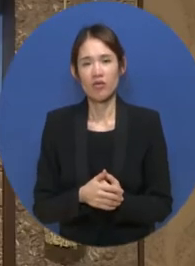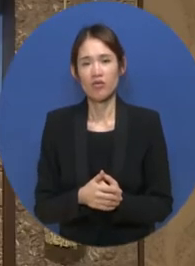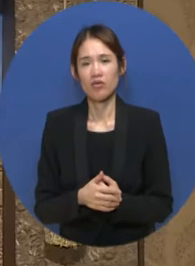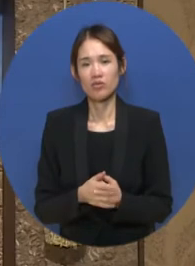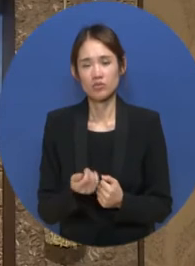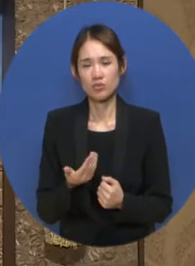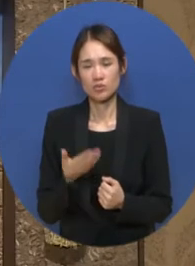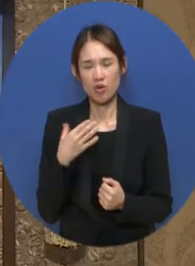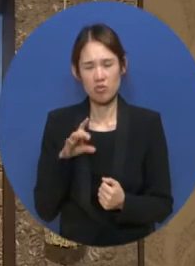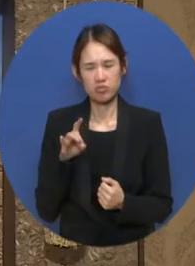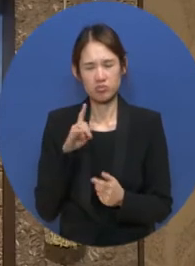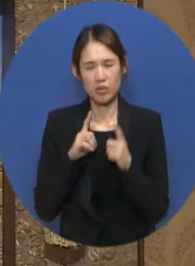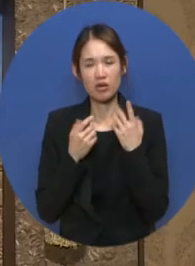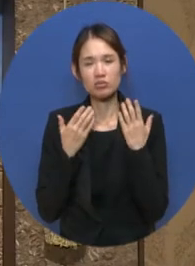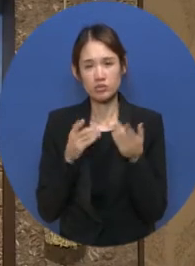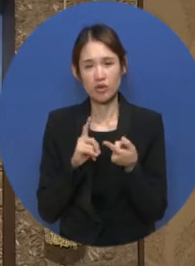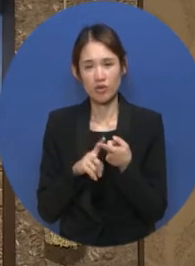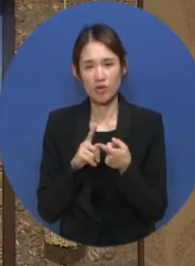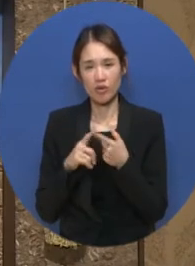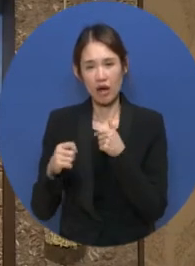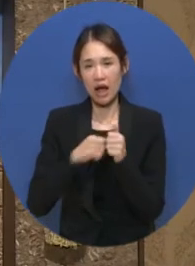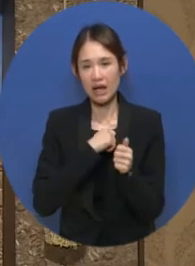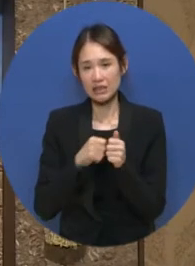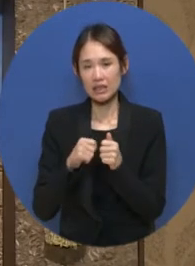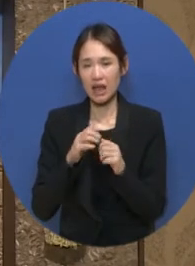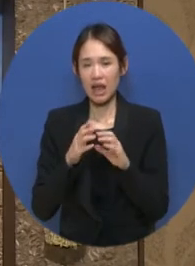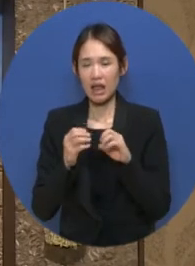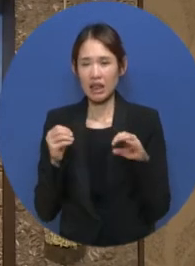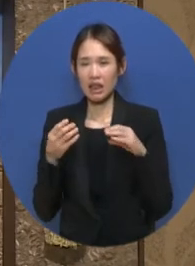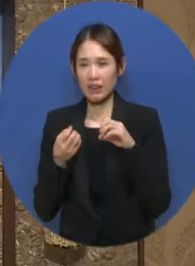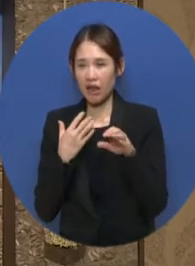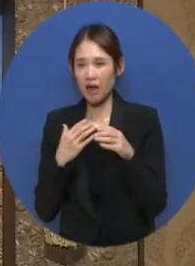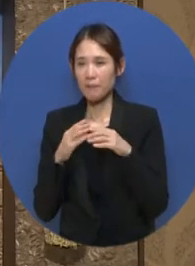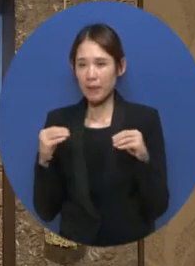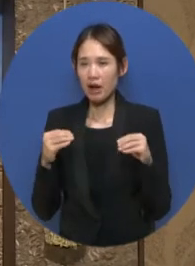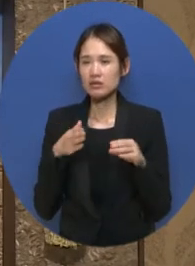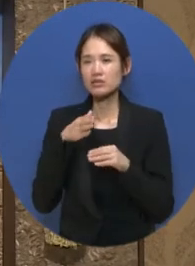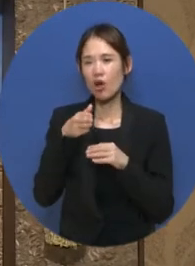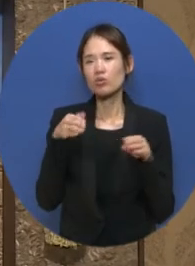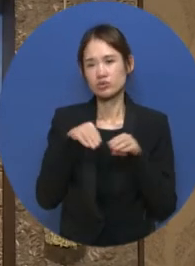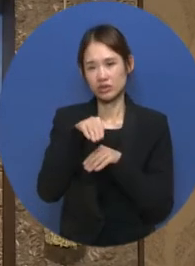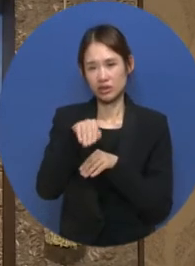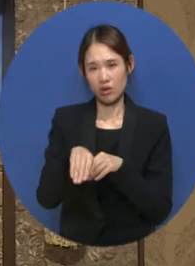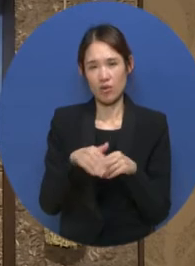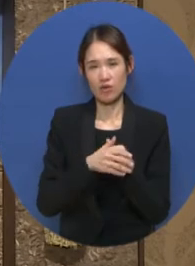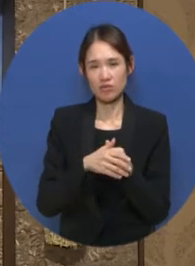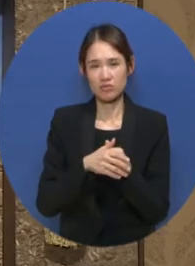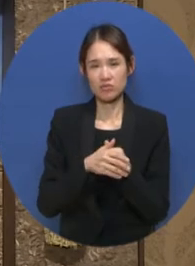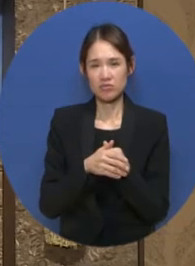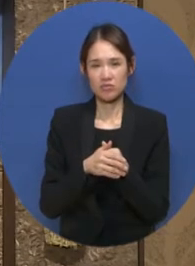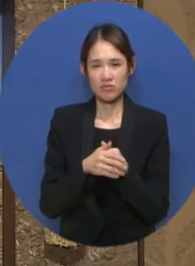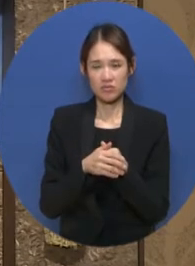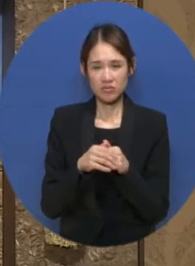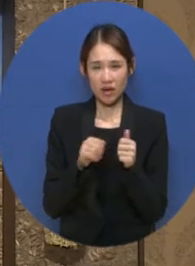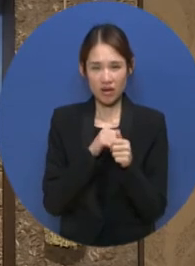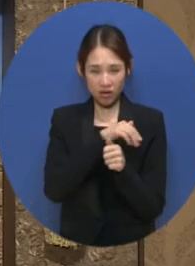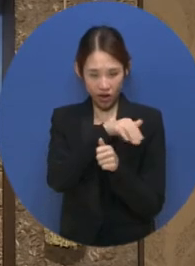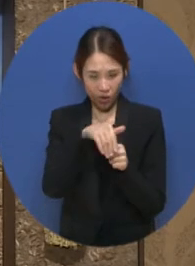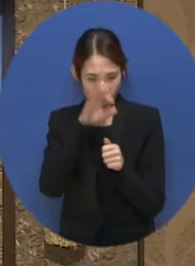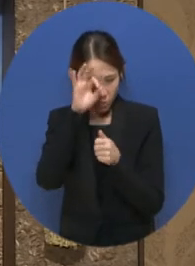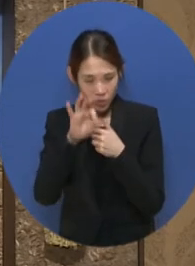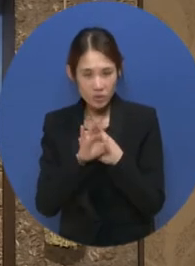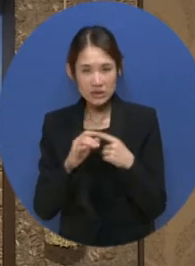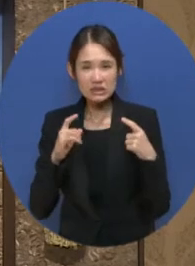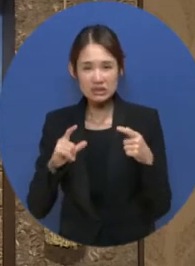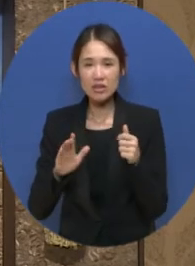처음에 말씀드렸던 것처럼 저희가 이제 학대 대응 전문 기관입니다 4시는 그렇기 때문에 학대 사항을 보시면 이제 저희 제고 기간에 다가